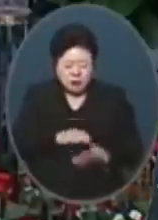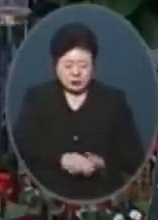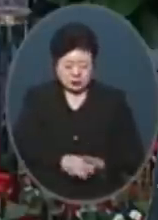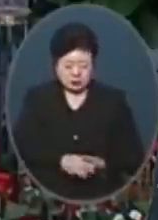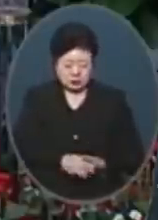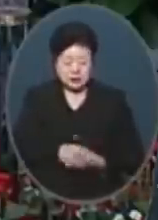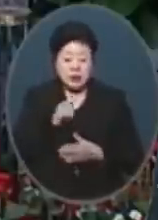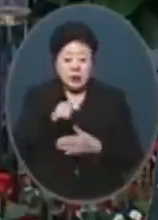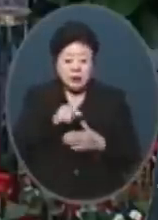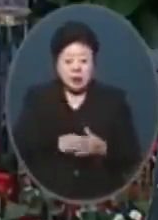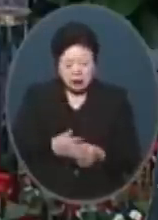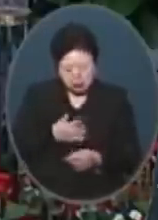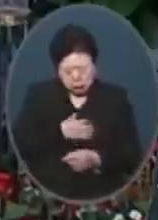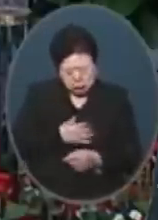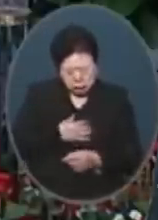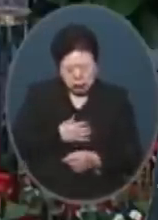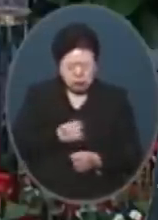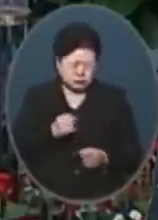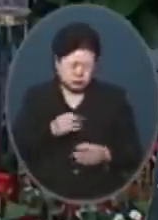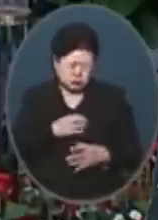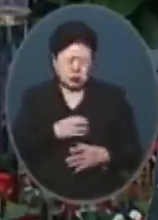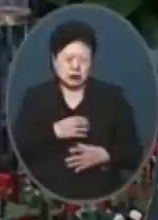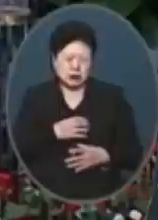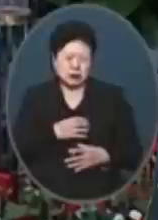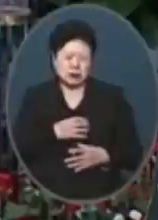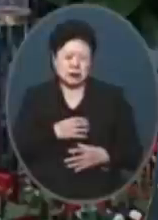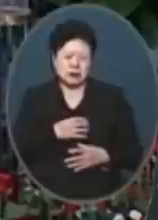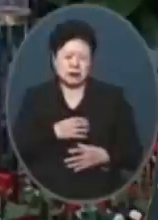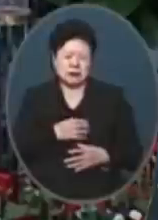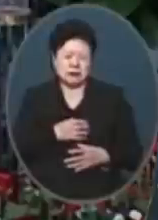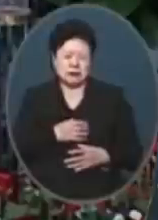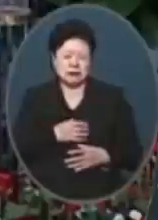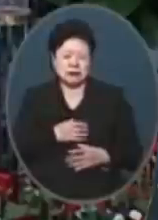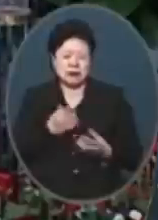그 마음의 염려와 두려움이 가득한 채 살아갑니다.